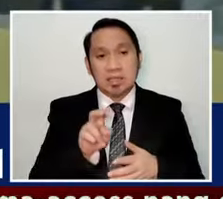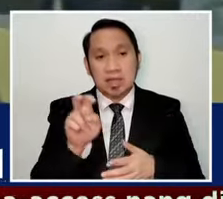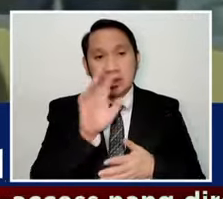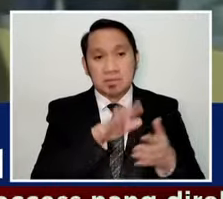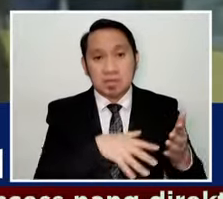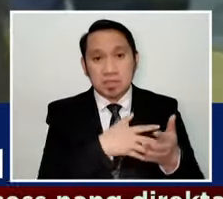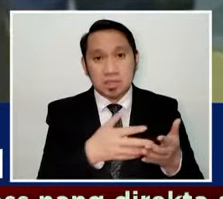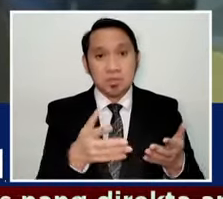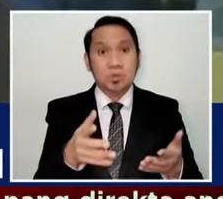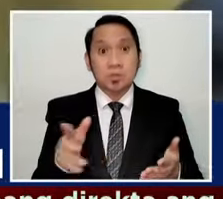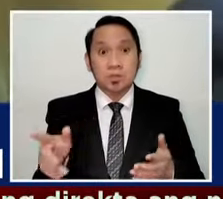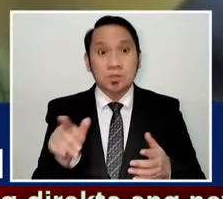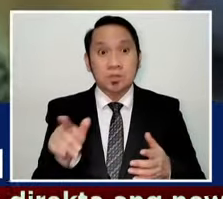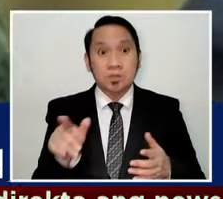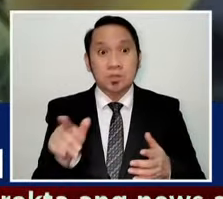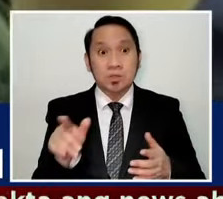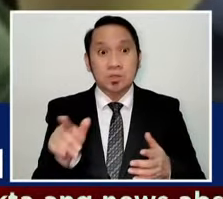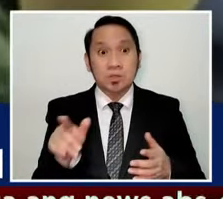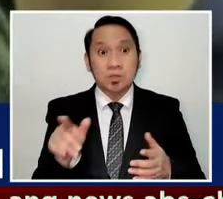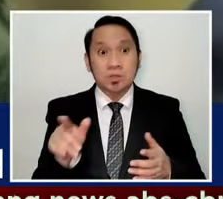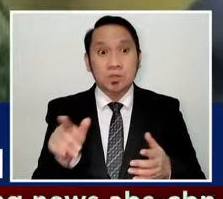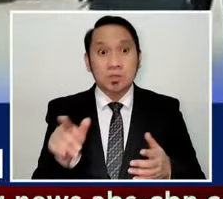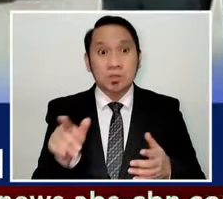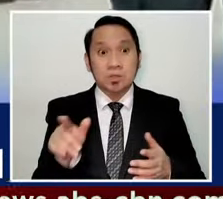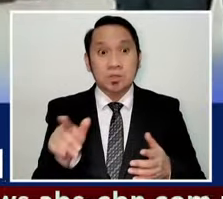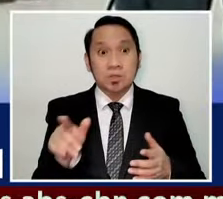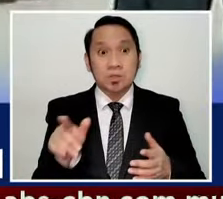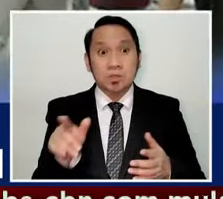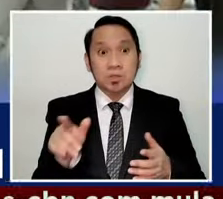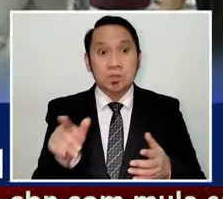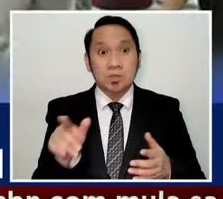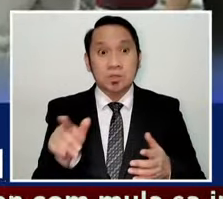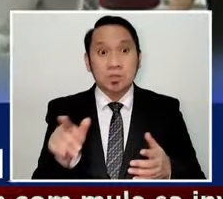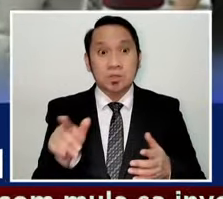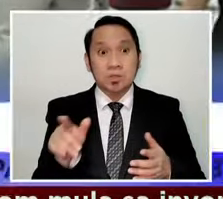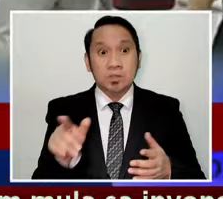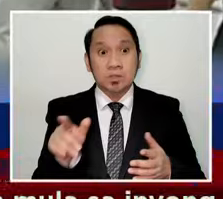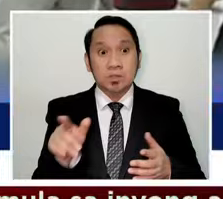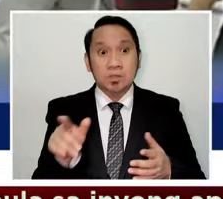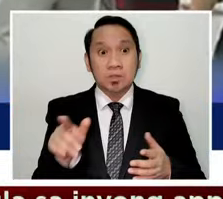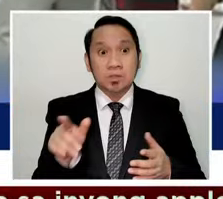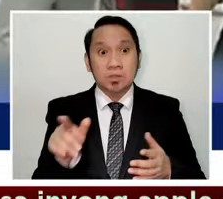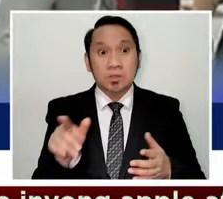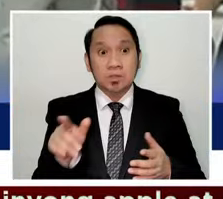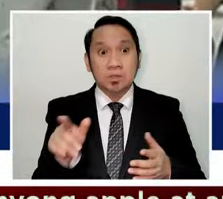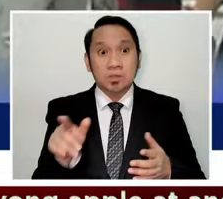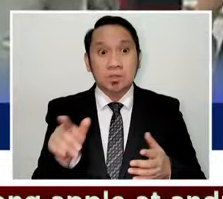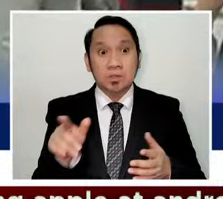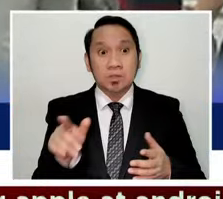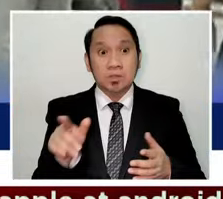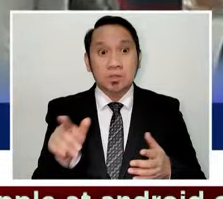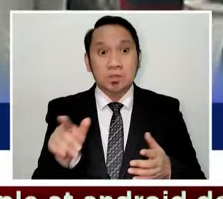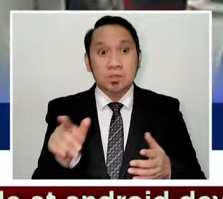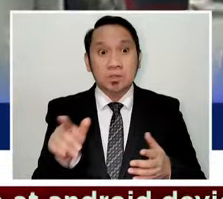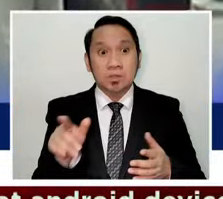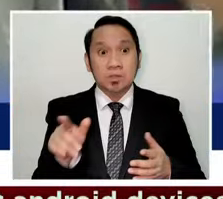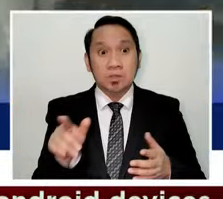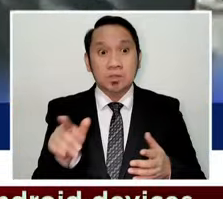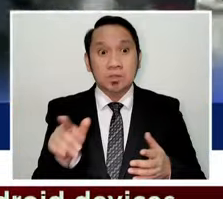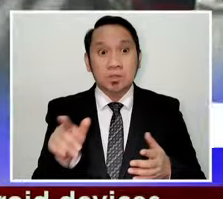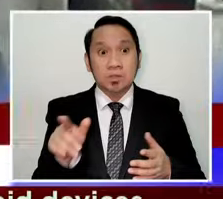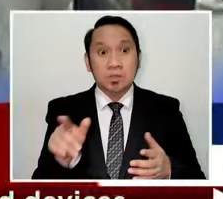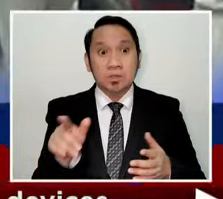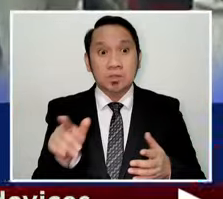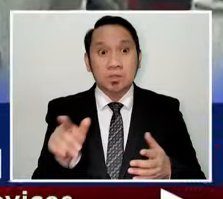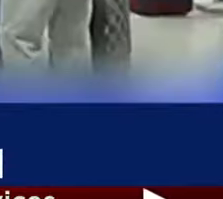kapag OFW, at valid IDs. Meron po tayong sinusunod na guidelines from the Department of Justice